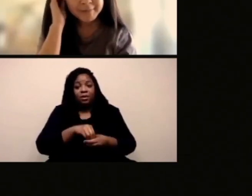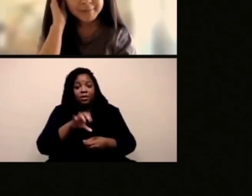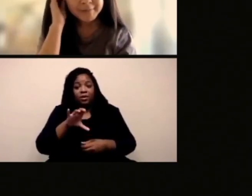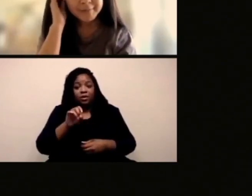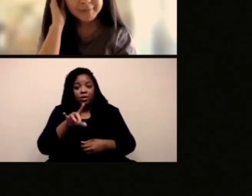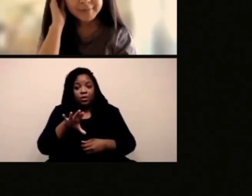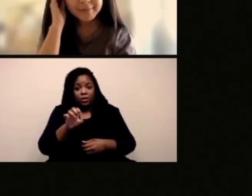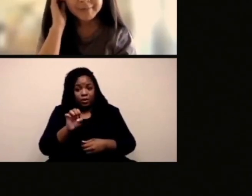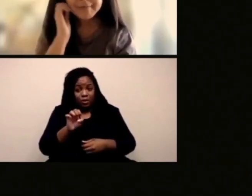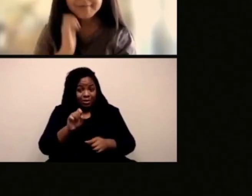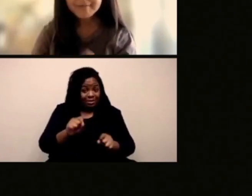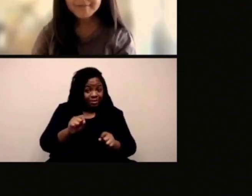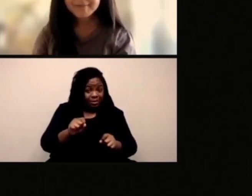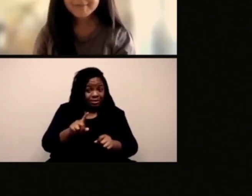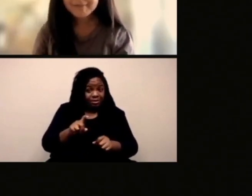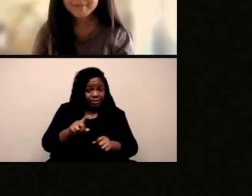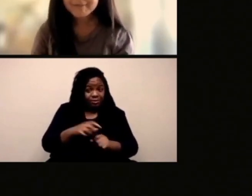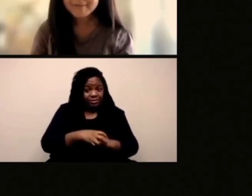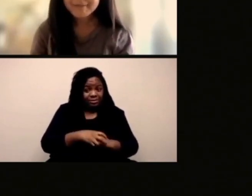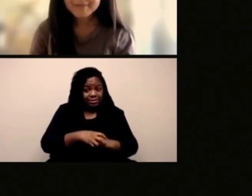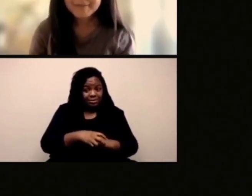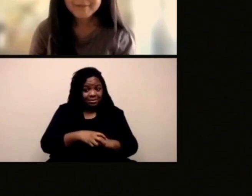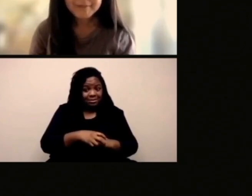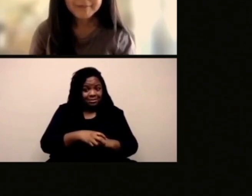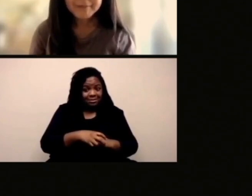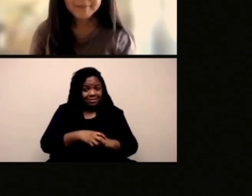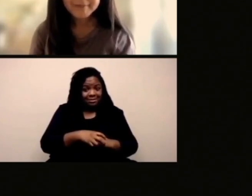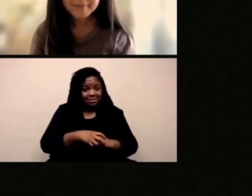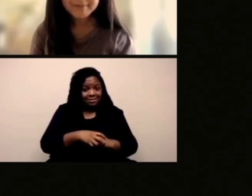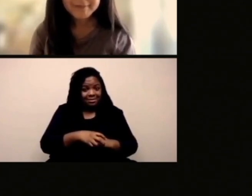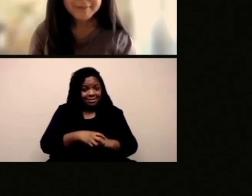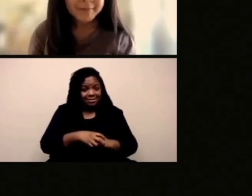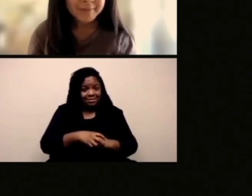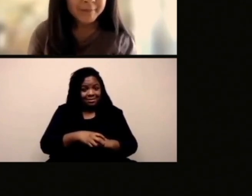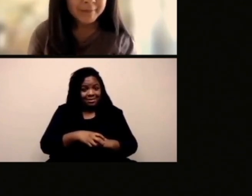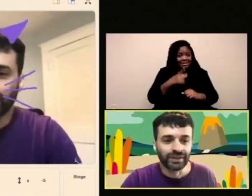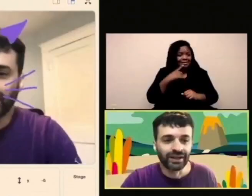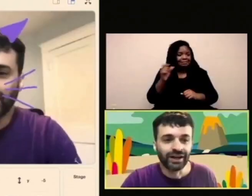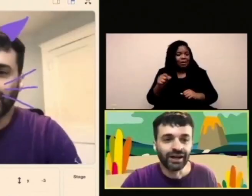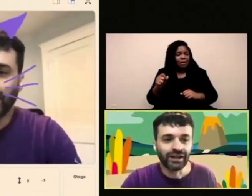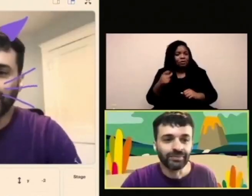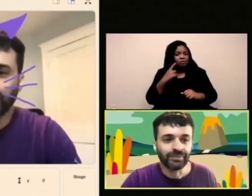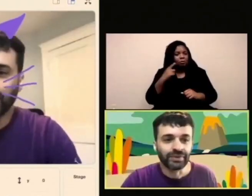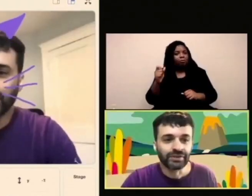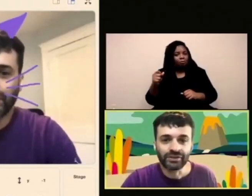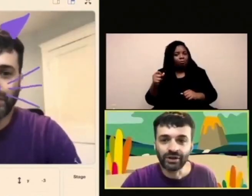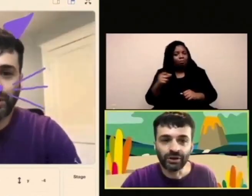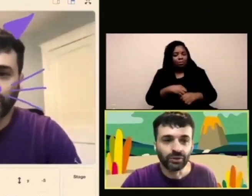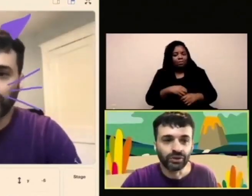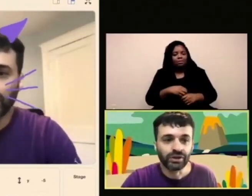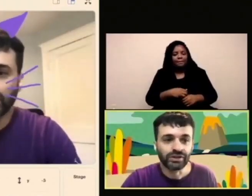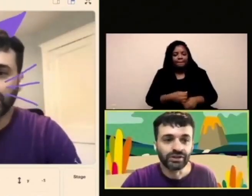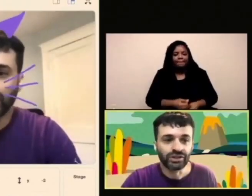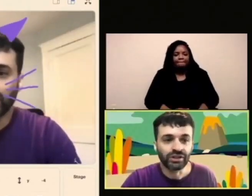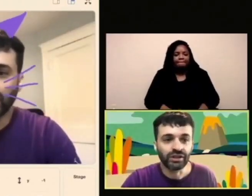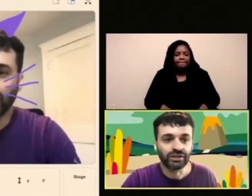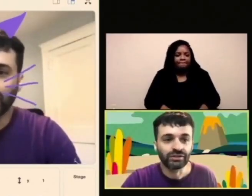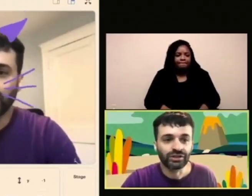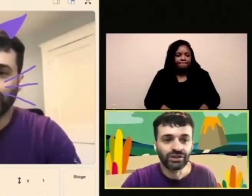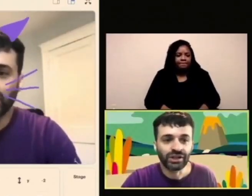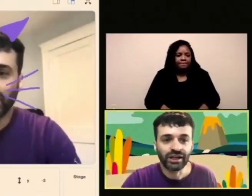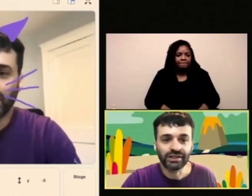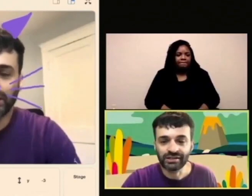Ci sono delle forme di fare il codice per scalare in qualche luogo? Sarebbe possibile?